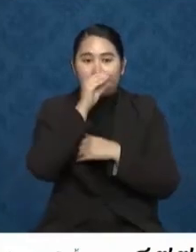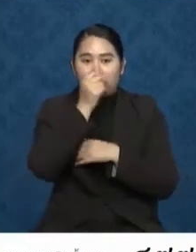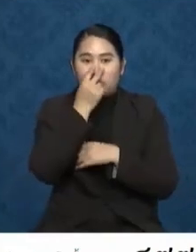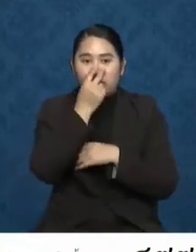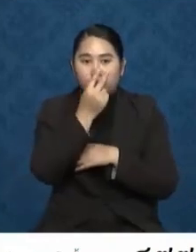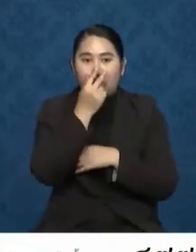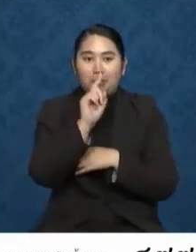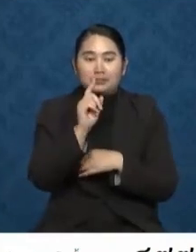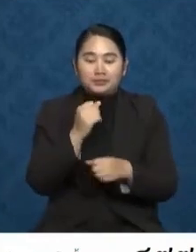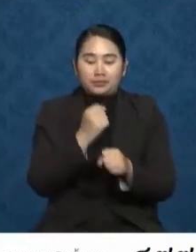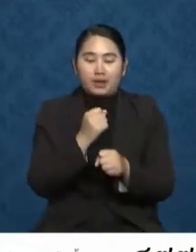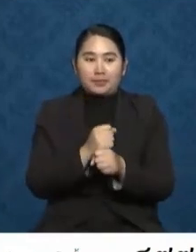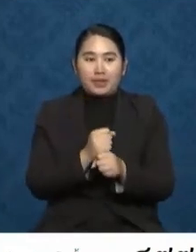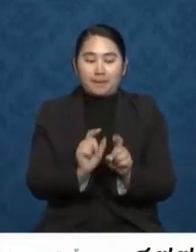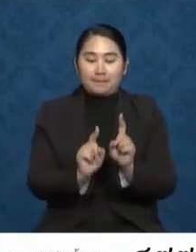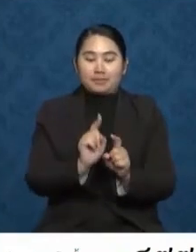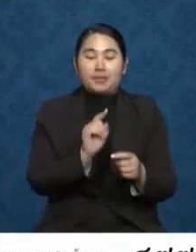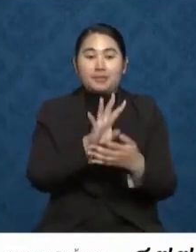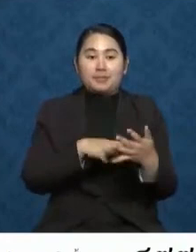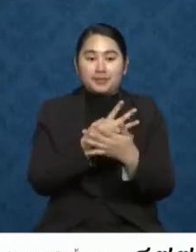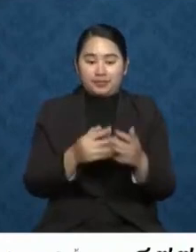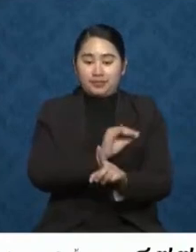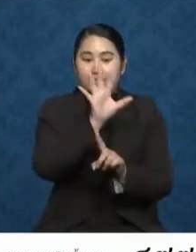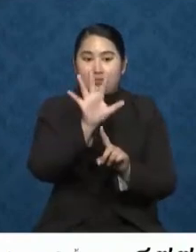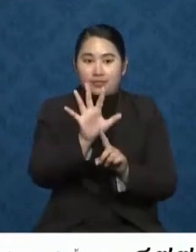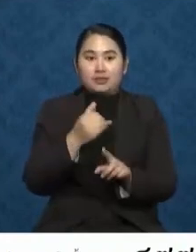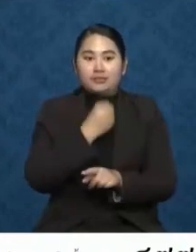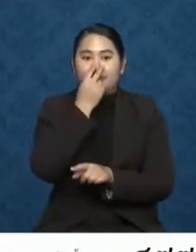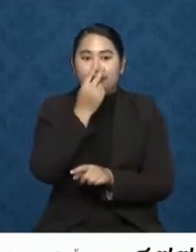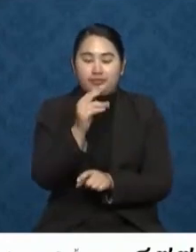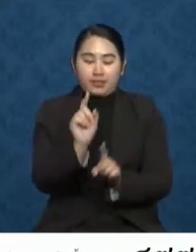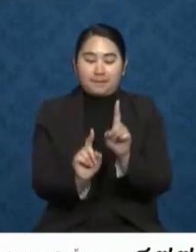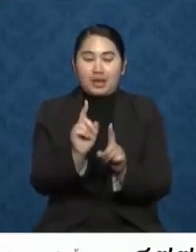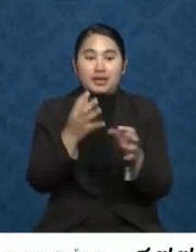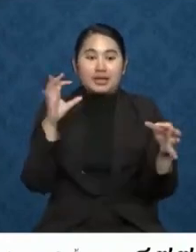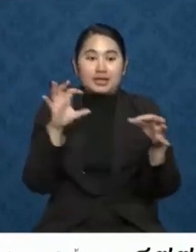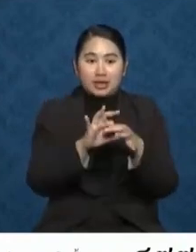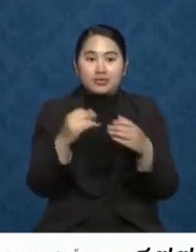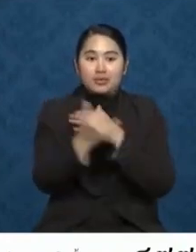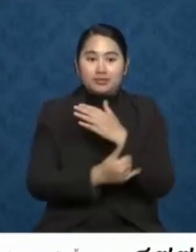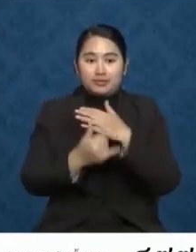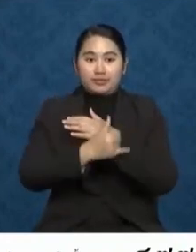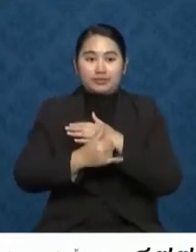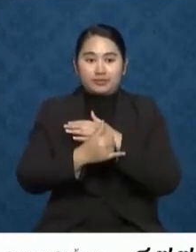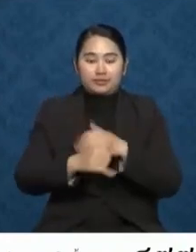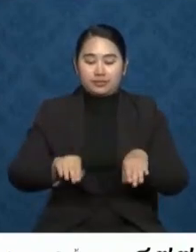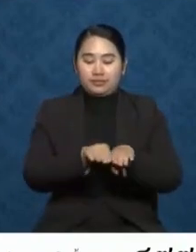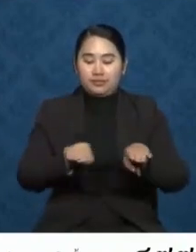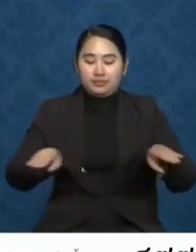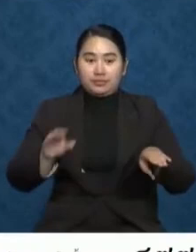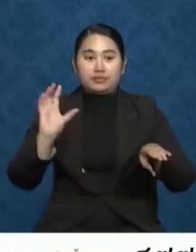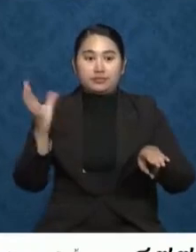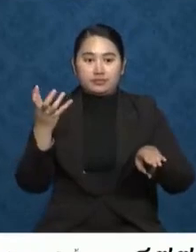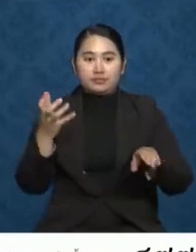ปดูครับในผลสัมฤทธิ์ที่5เกี่ยวกับมาตรฐานภายในประเทศที่มีการพัฒนาและสอดคล้องกับพันธกรณีระหว่างประเทศและมาตรฐานสากล